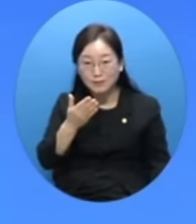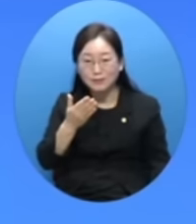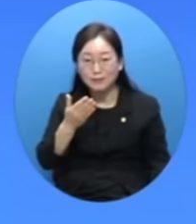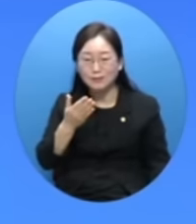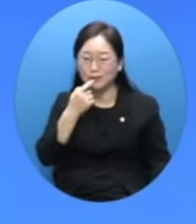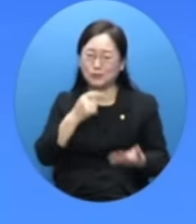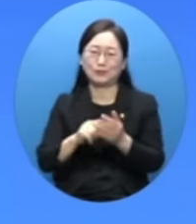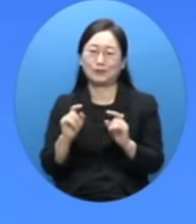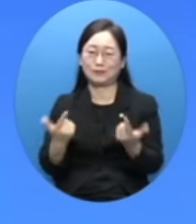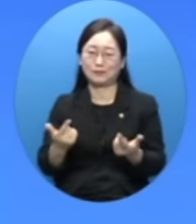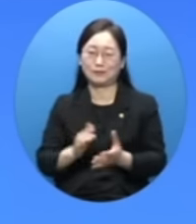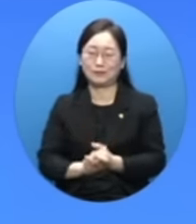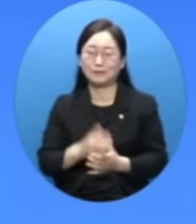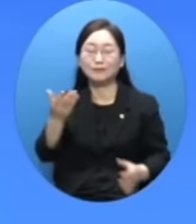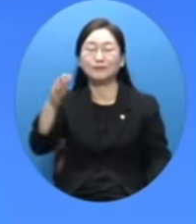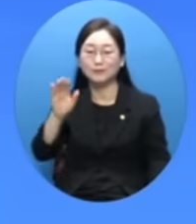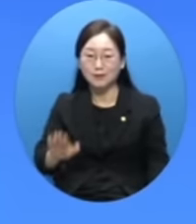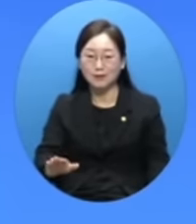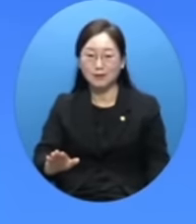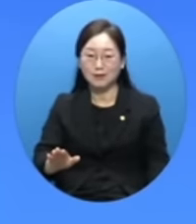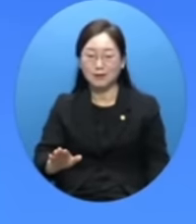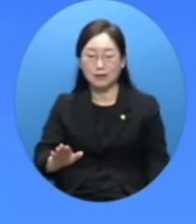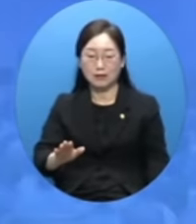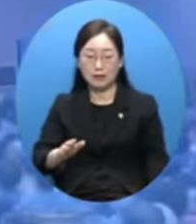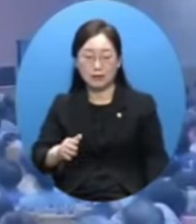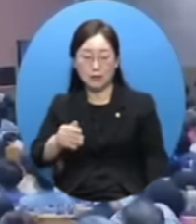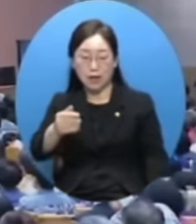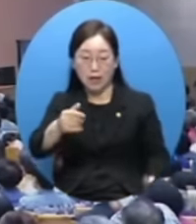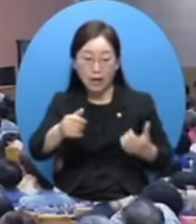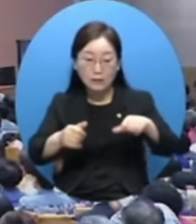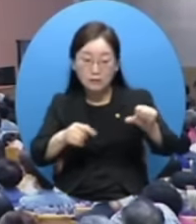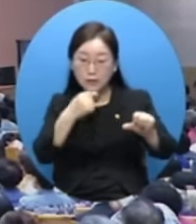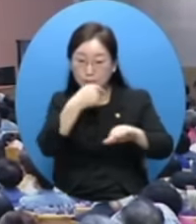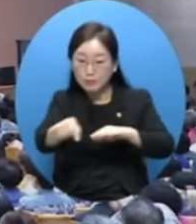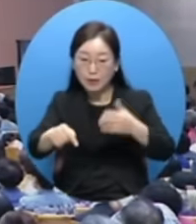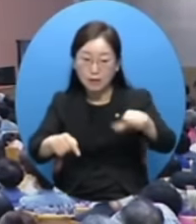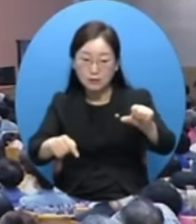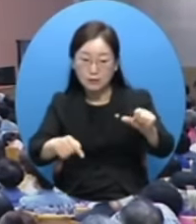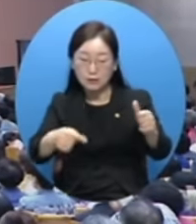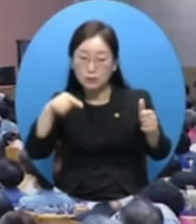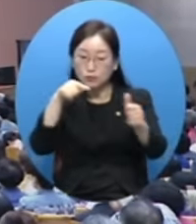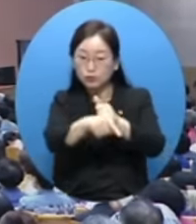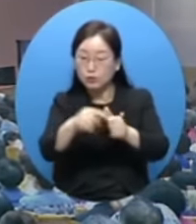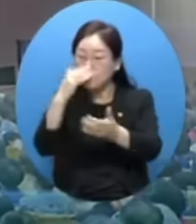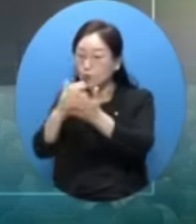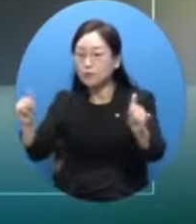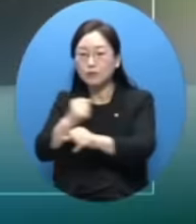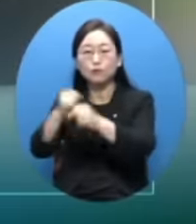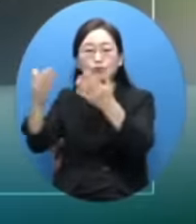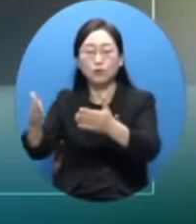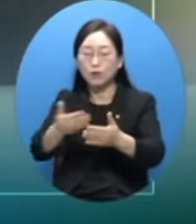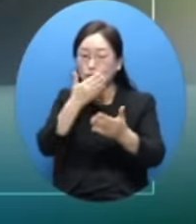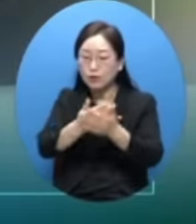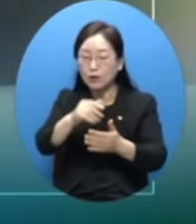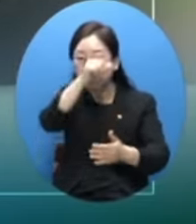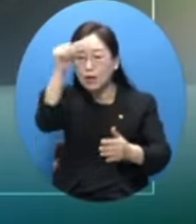참 쉬운 일이 아닙니다. 그런데 자기 아들을 죽인 범인들을 용서한 귀한 장로님이 계십니다.